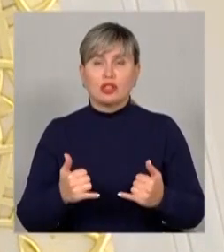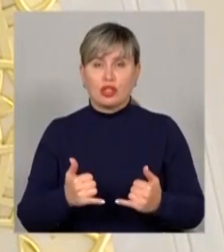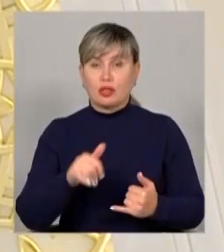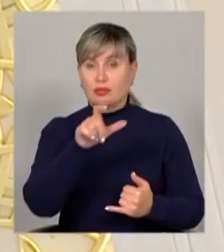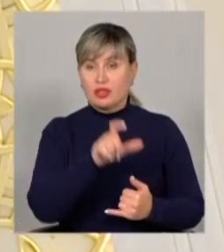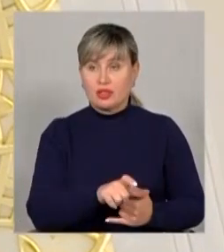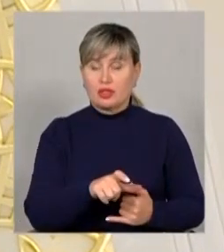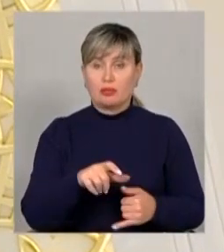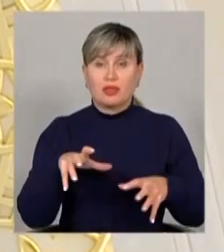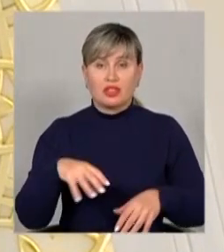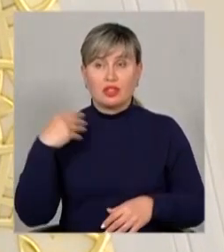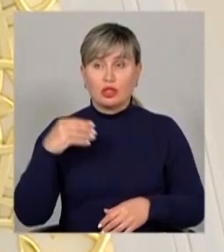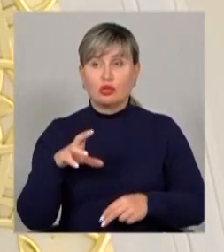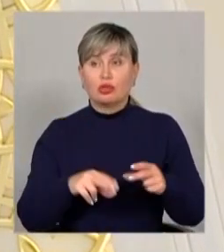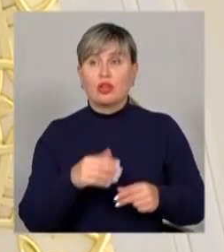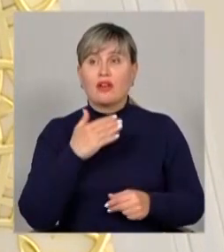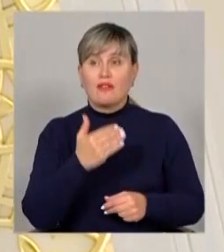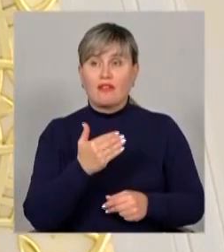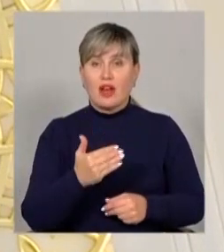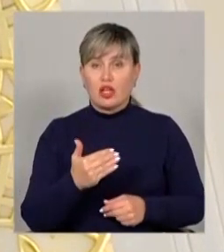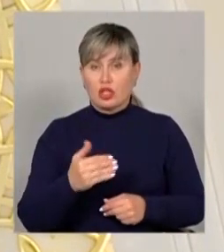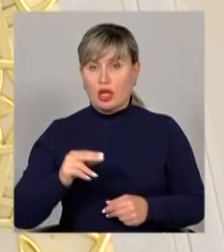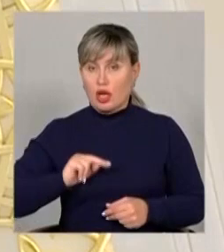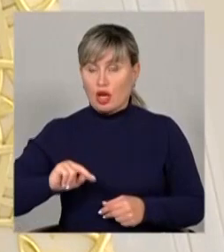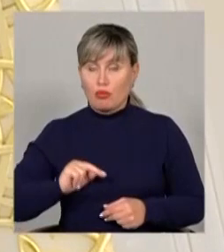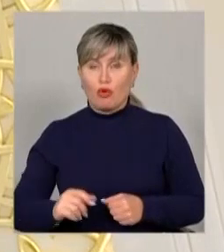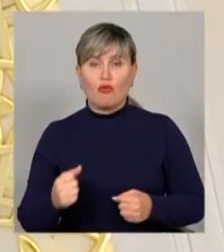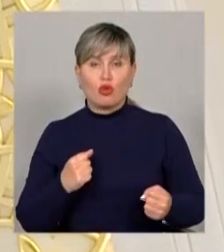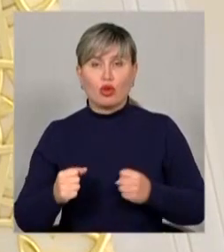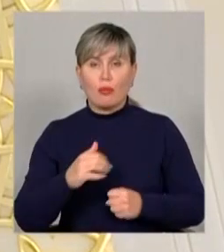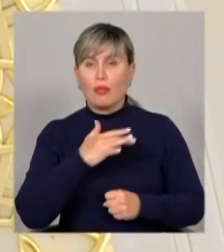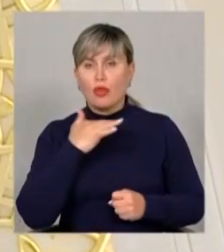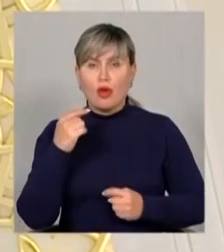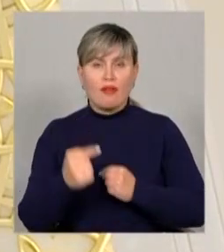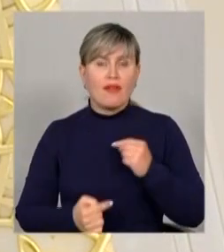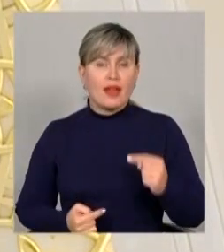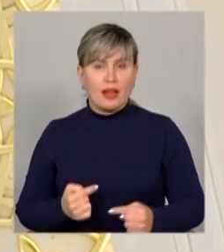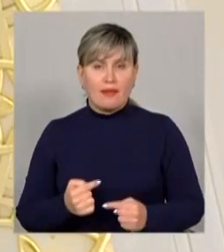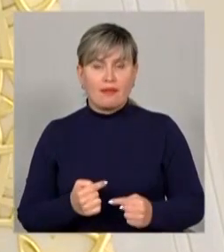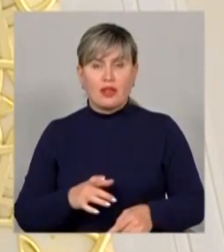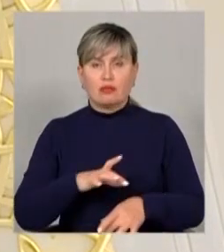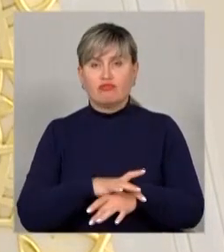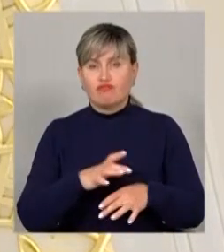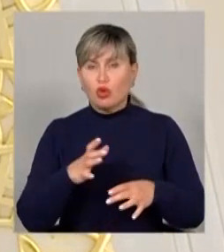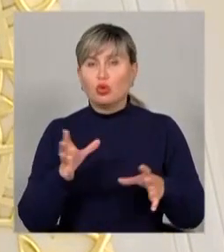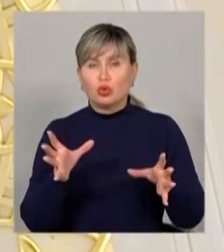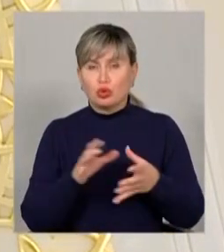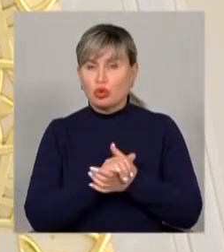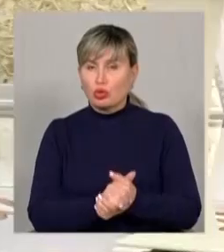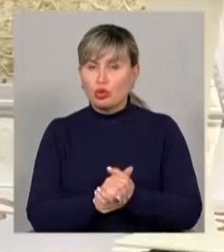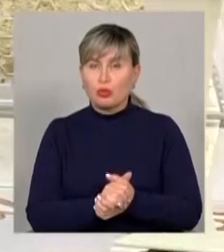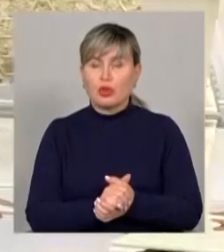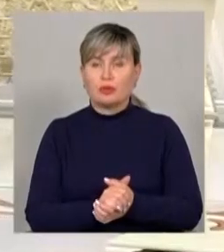Шарипович, с учетом вашей исключительной роли в укреплении многовековых уз дружбы и сотрудничества наших